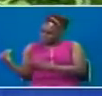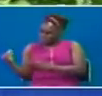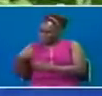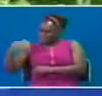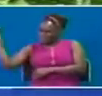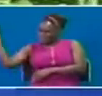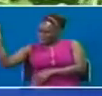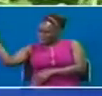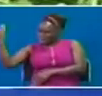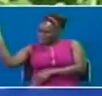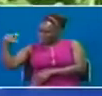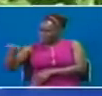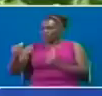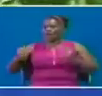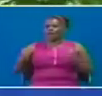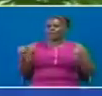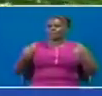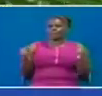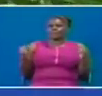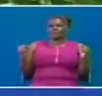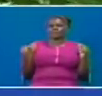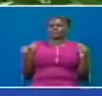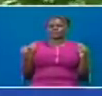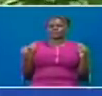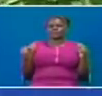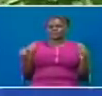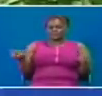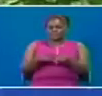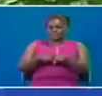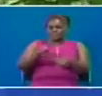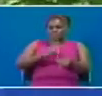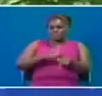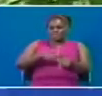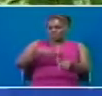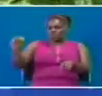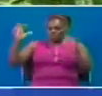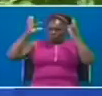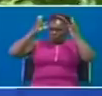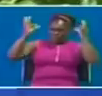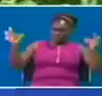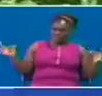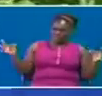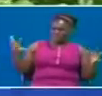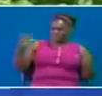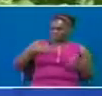wangu, wanafurahia hapo. Katika bado naenda katika wedding nakuwa